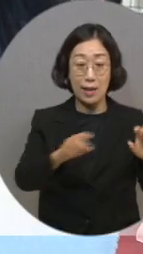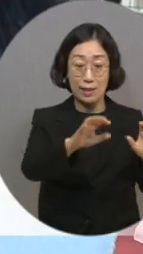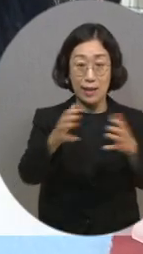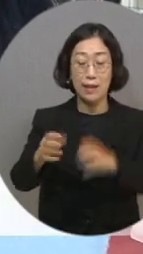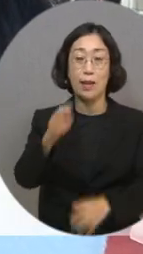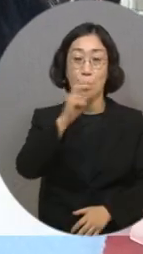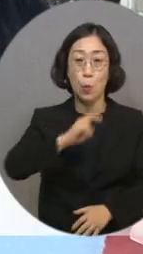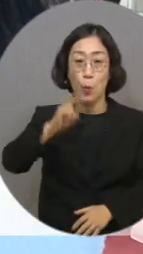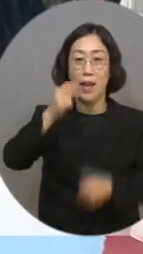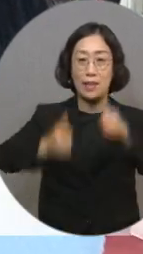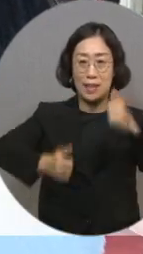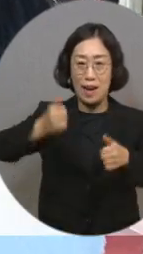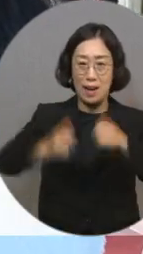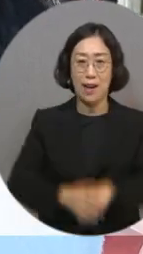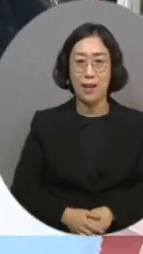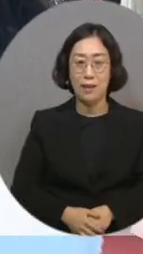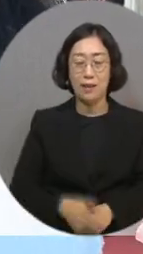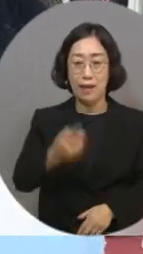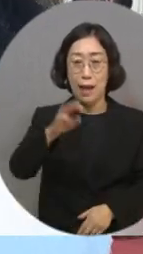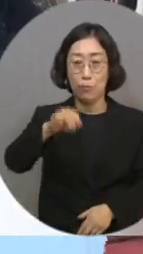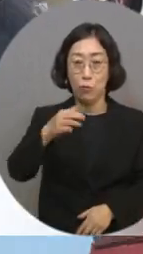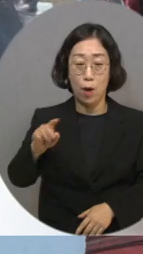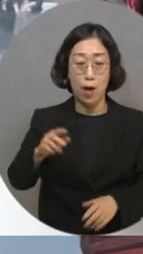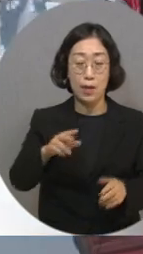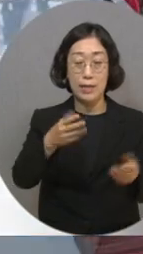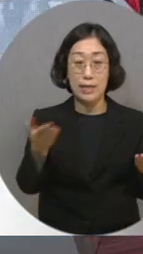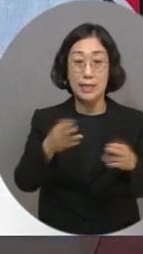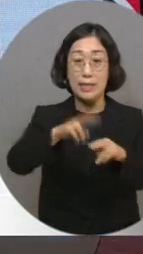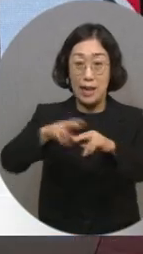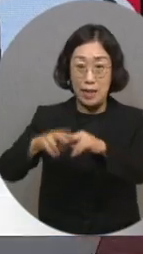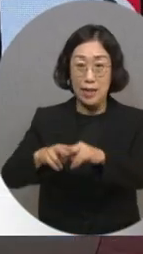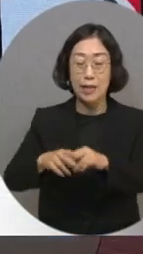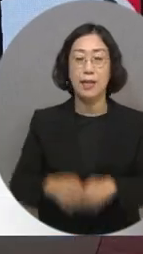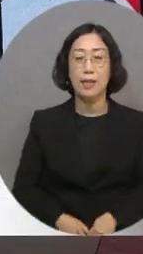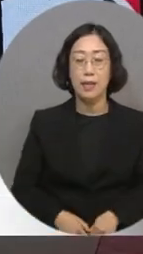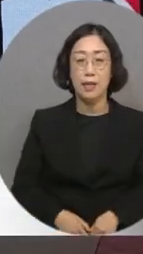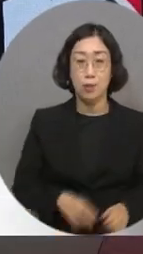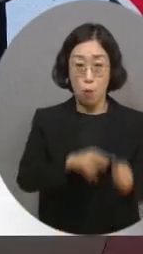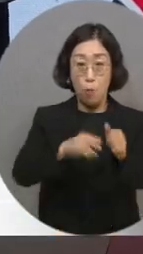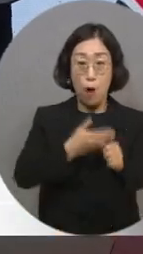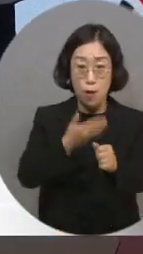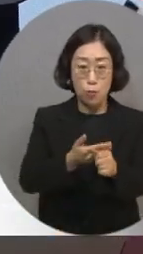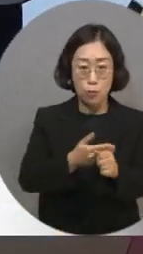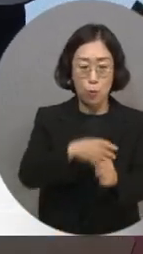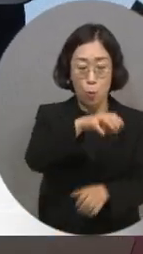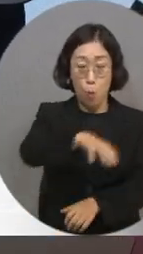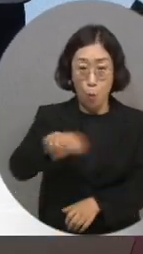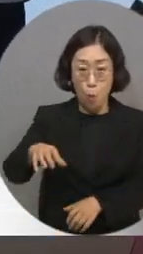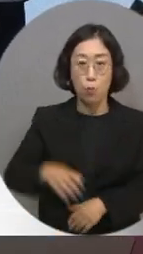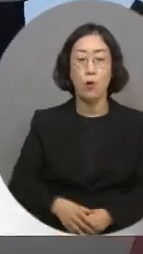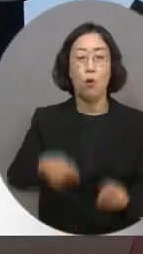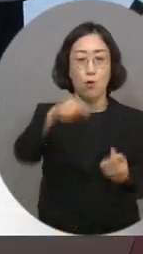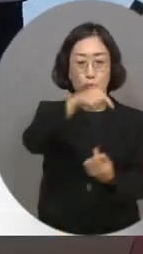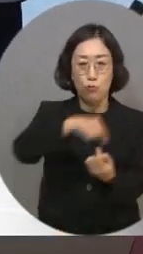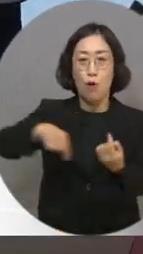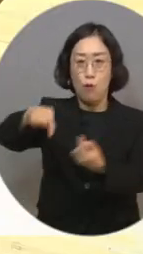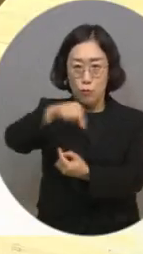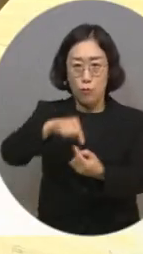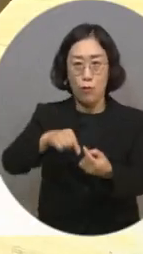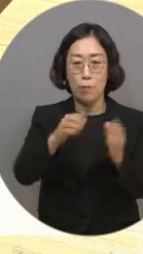한마당, 다문화 가족들의 일자리 정보 제공을 위한 부스 운영 등 올해도 다양한 색깔로